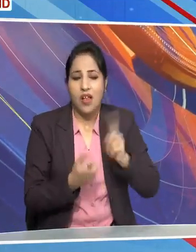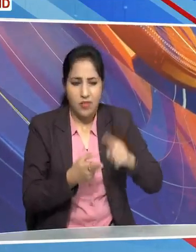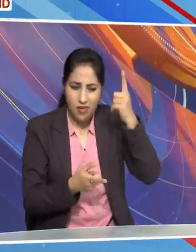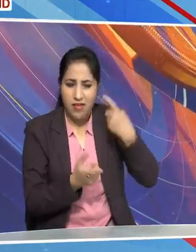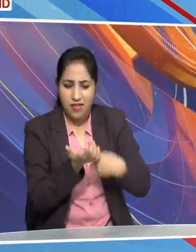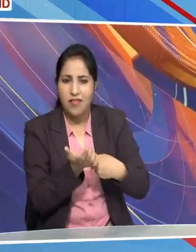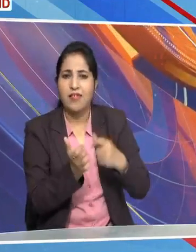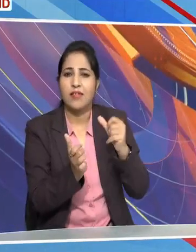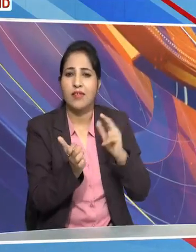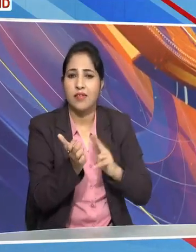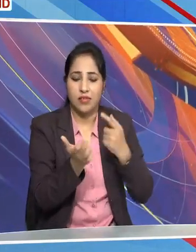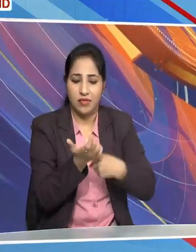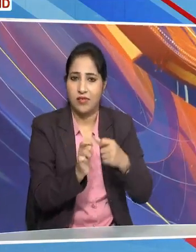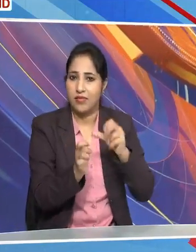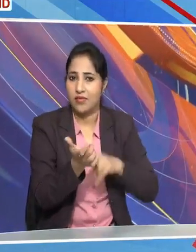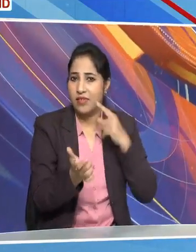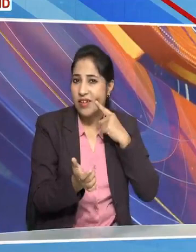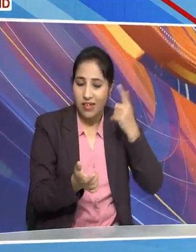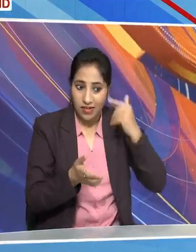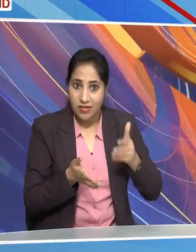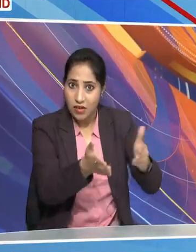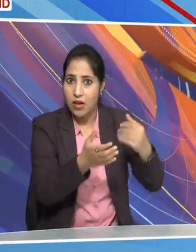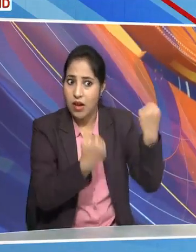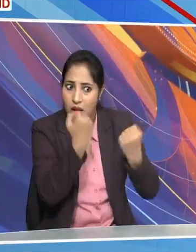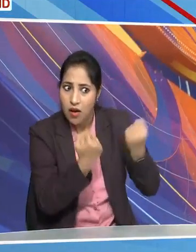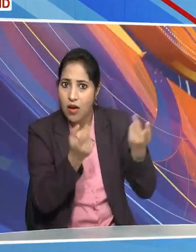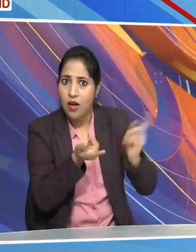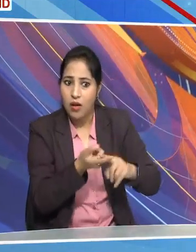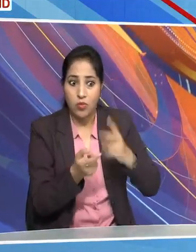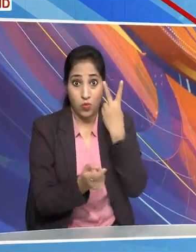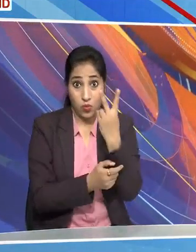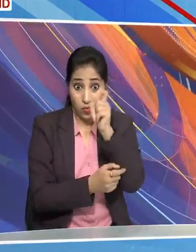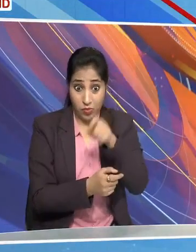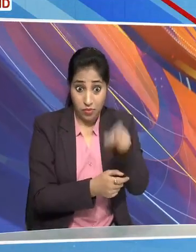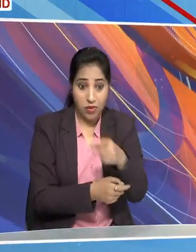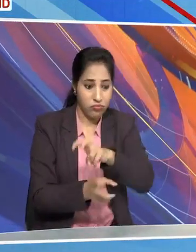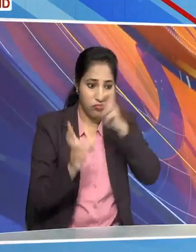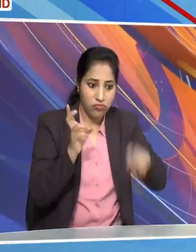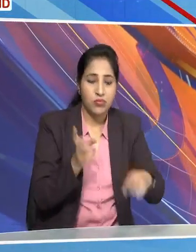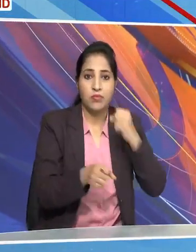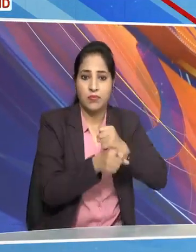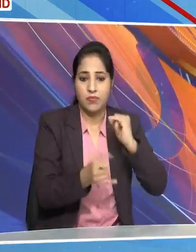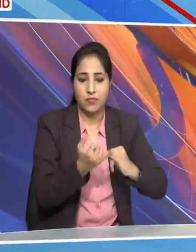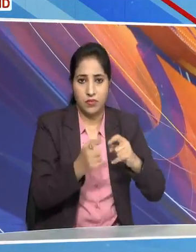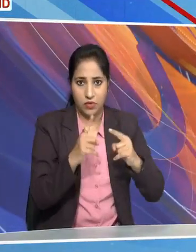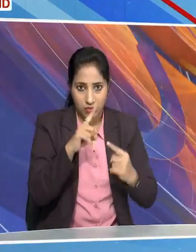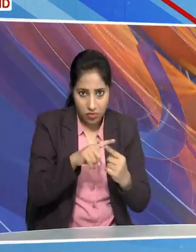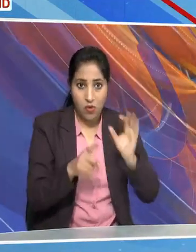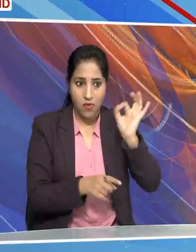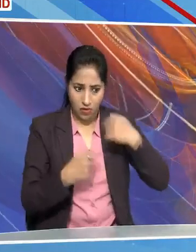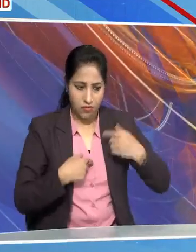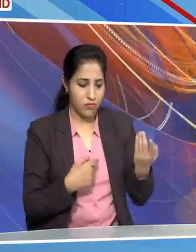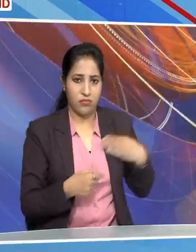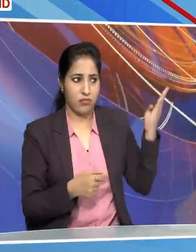पास एक I-20 कार ने उनको इंटरसेप्ट किया और दो लोग कार से उतर के आए जिन्होंने अपने आप को सेंट्रल जीएसटी का ऑफिसर बताया, अपना एक आई कार्ड भी